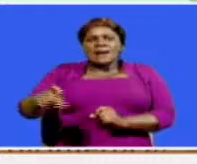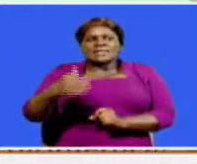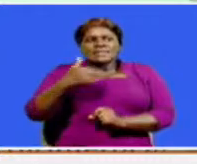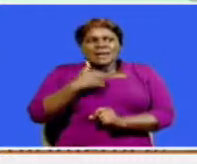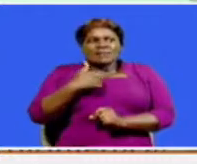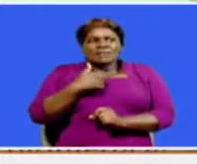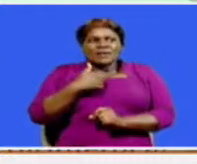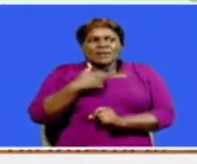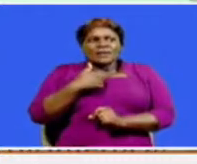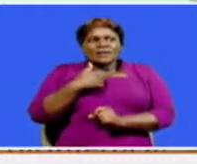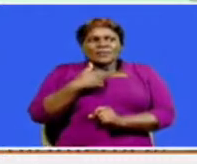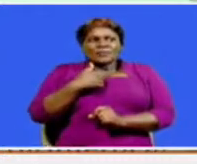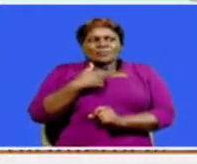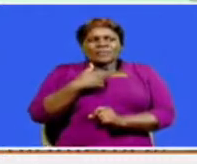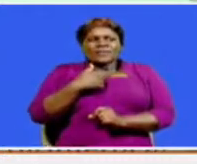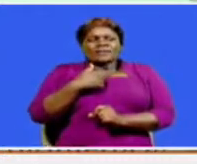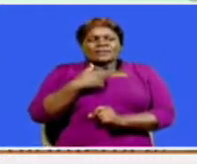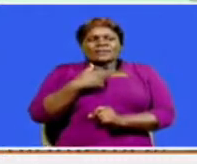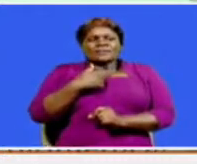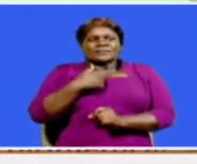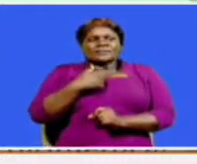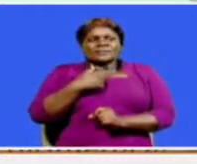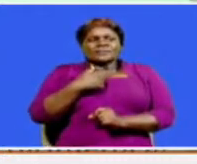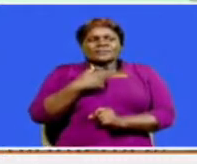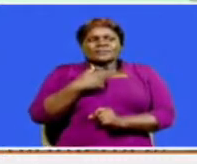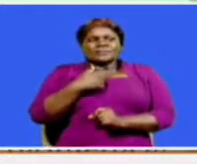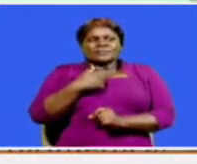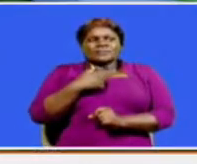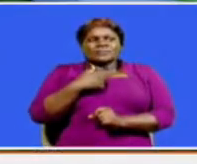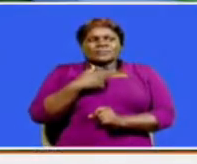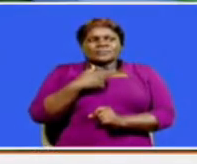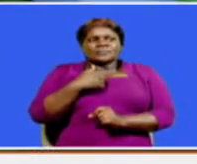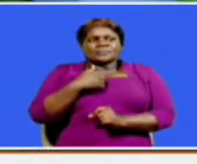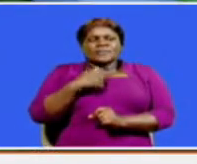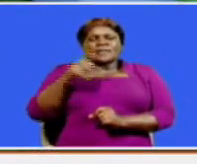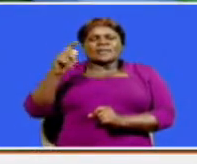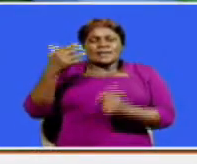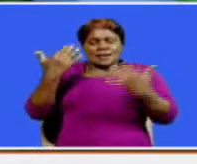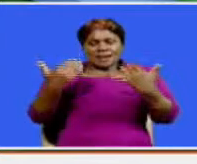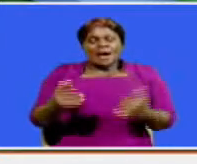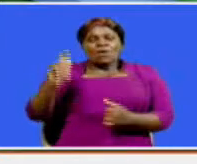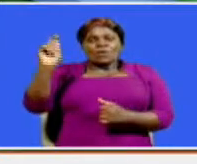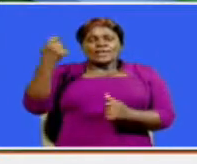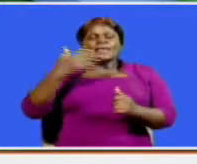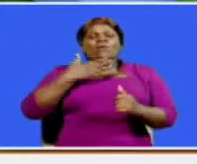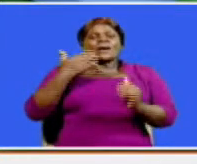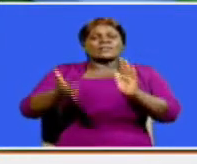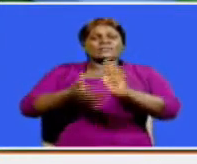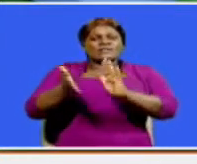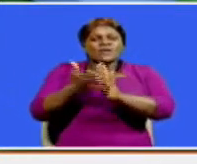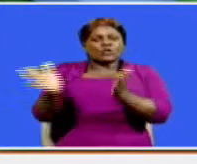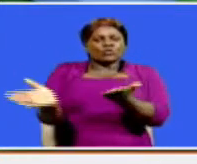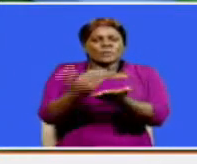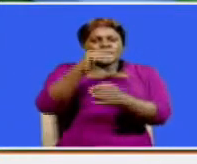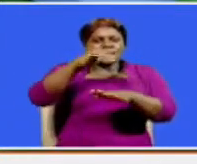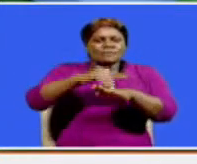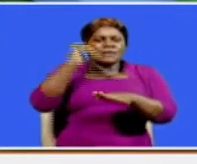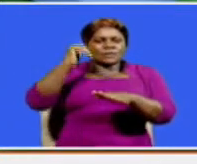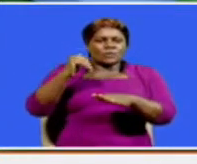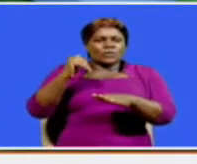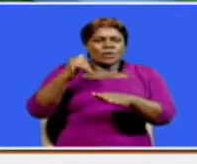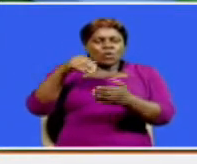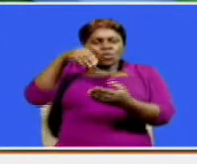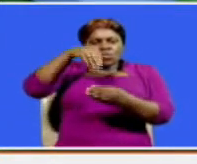and 95% of people living with HIV should be virally suppressed. Kenya sasa iko mbioni kumaliza maambukizi ya